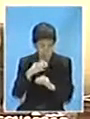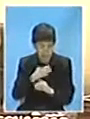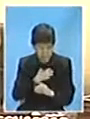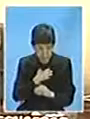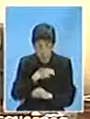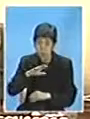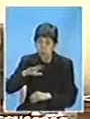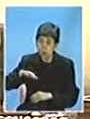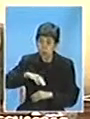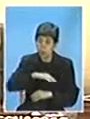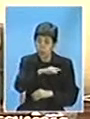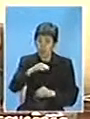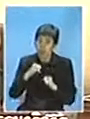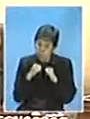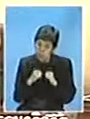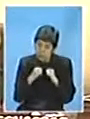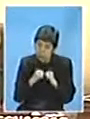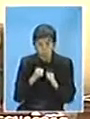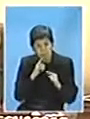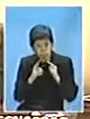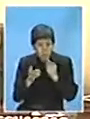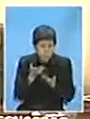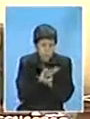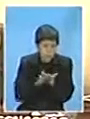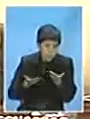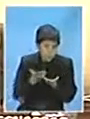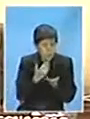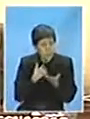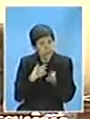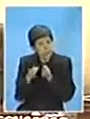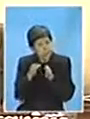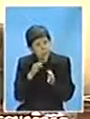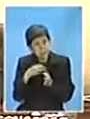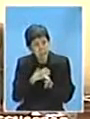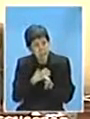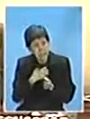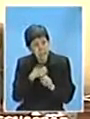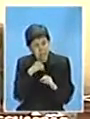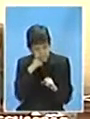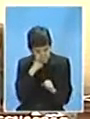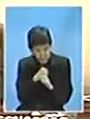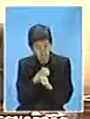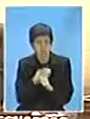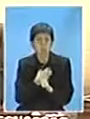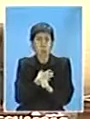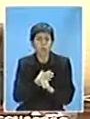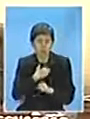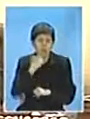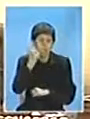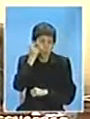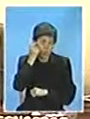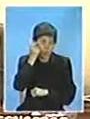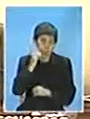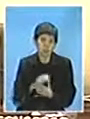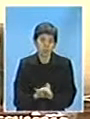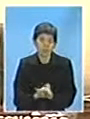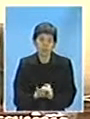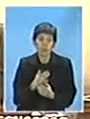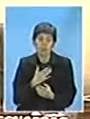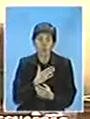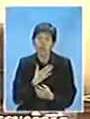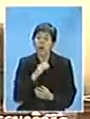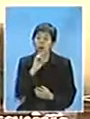ราพยายามที่จะคุยพูดให้เห็นเข้าใจว่าอันนี้น่าจะทำครับเราเข้าใจนะครับผมจะกรุณาจะ